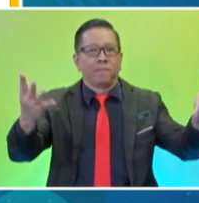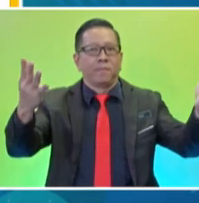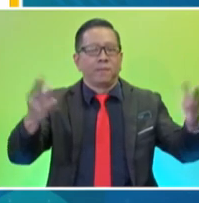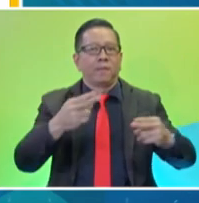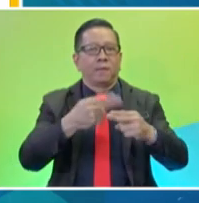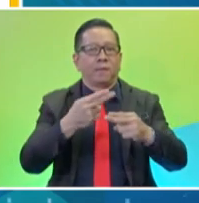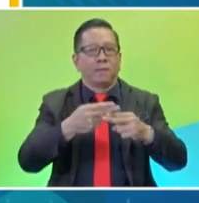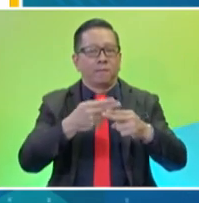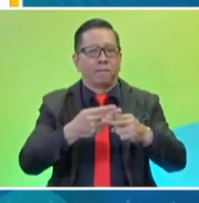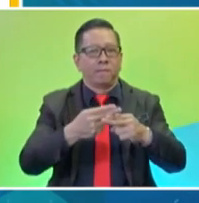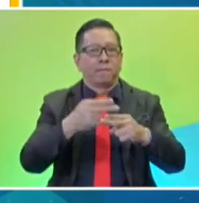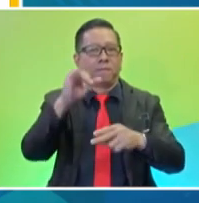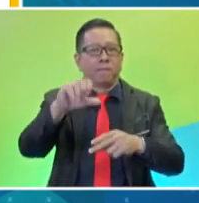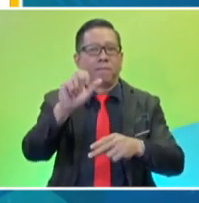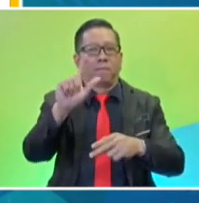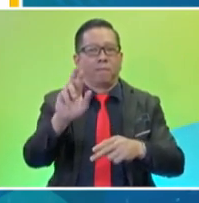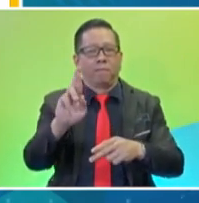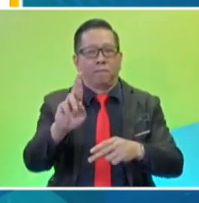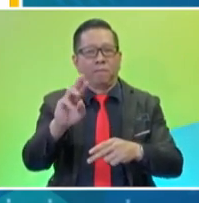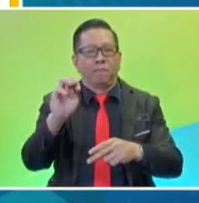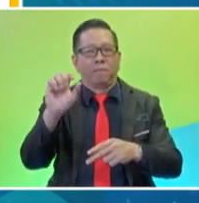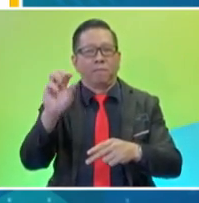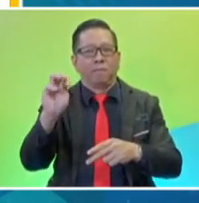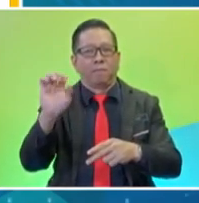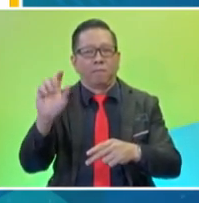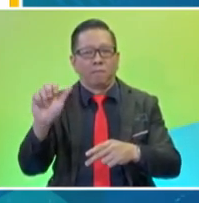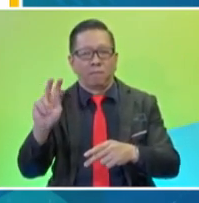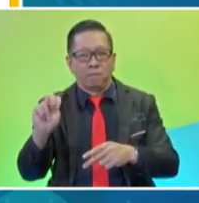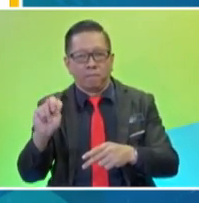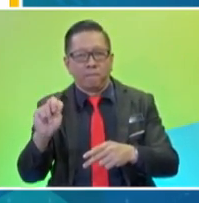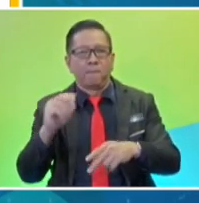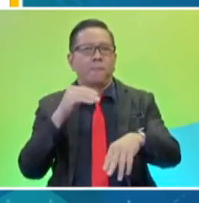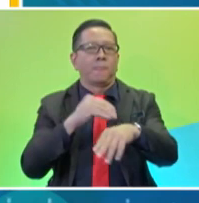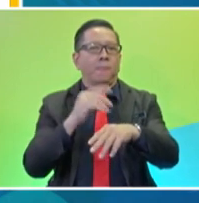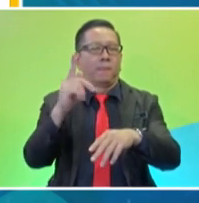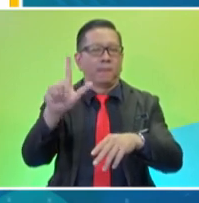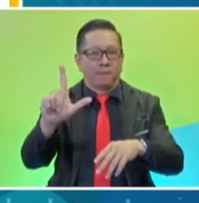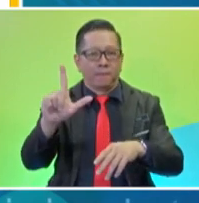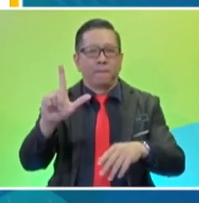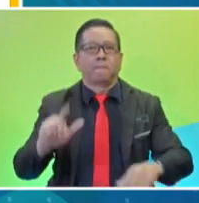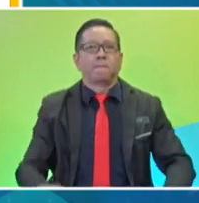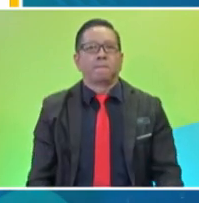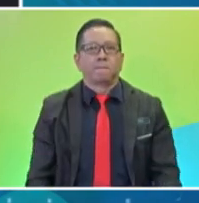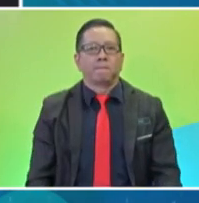bendera Malaysia sebagai jalur Gemilang di dataran Merdeka kuali lumpurnya